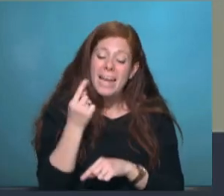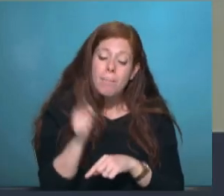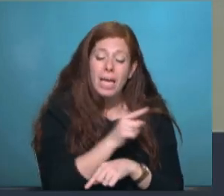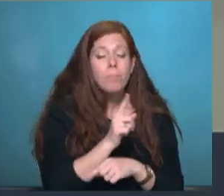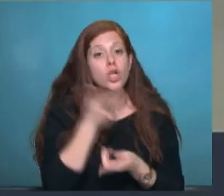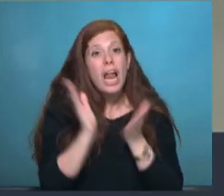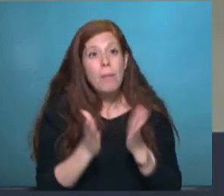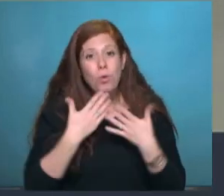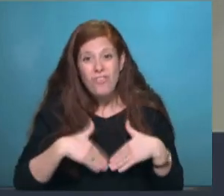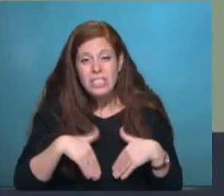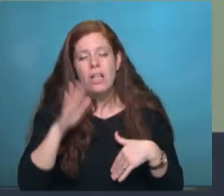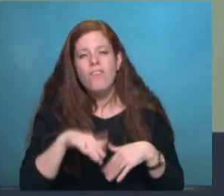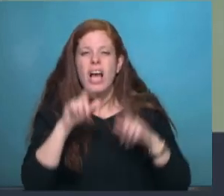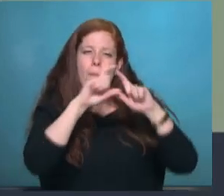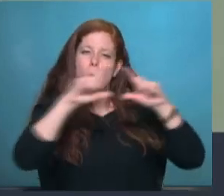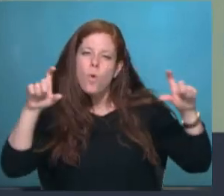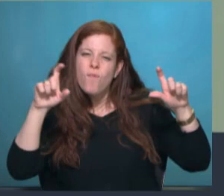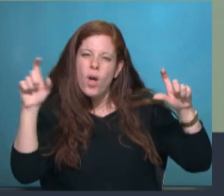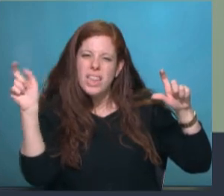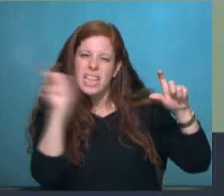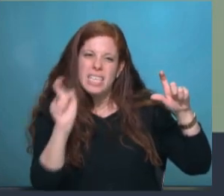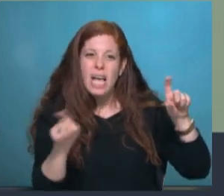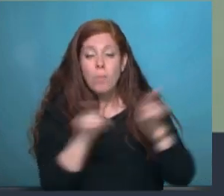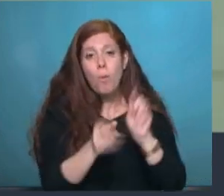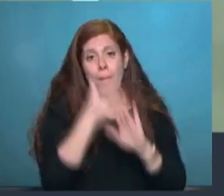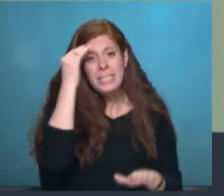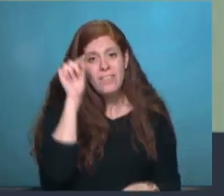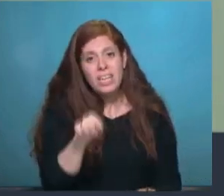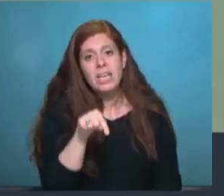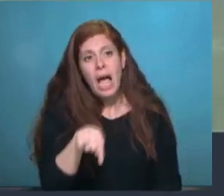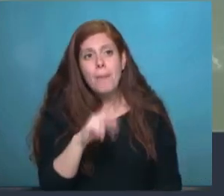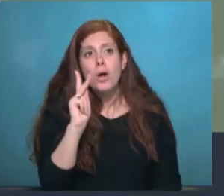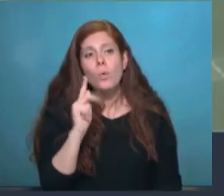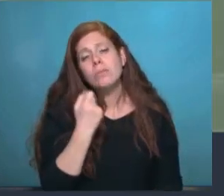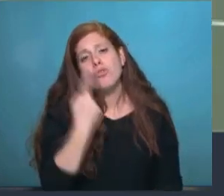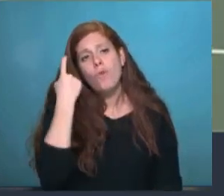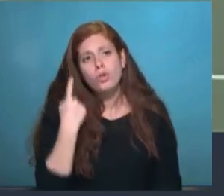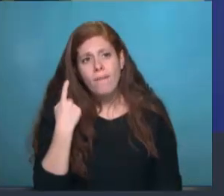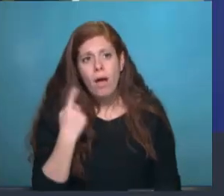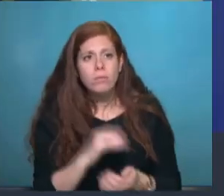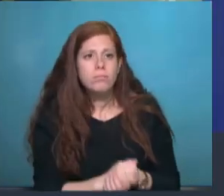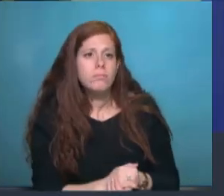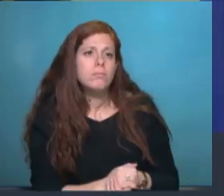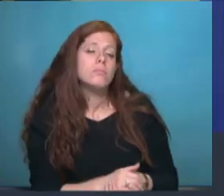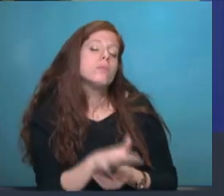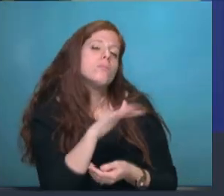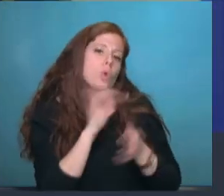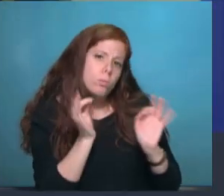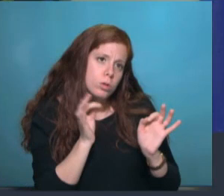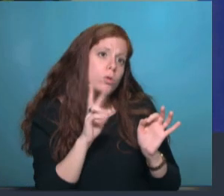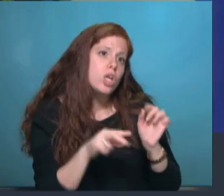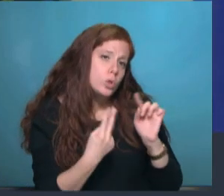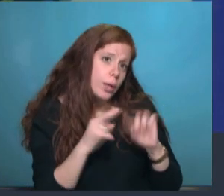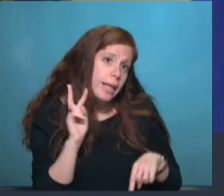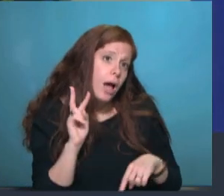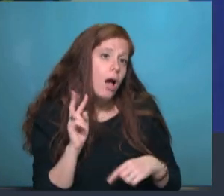גם כתובות נאצה, כמו בבית הספר הזה, כאן בקווינס, רק בשבוע שעבר. In some neighborhoods are more than others. I